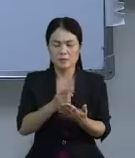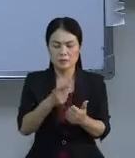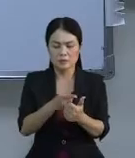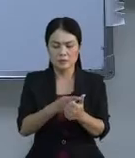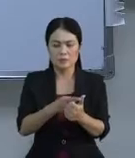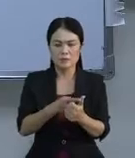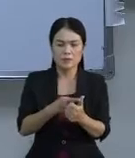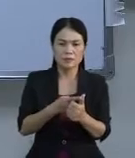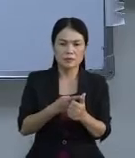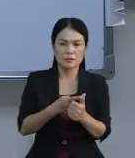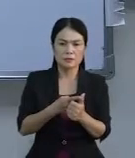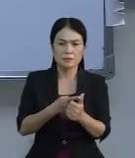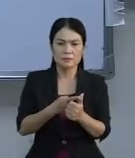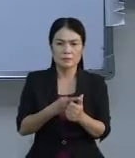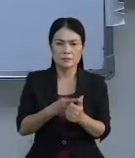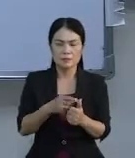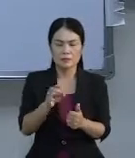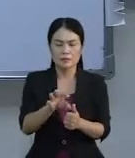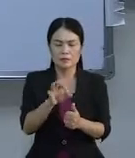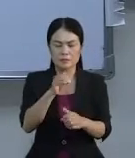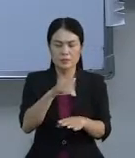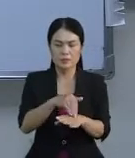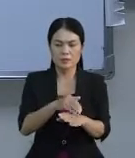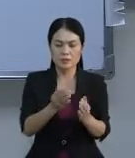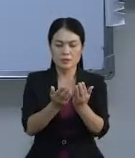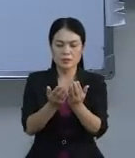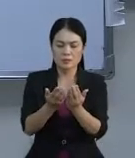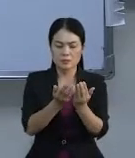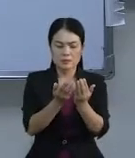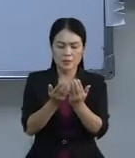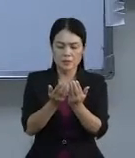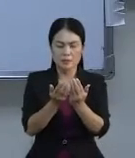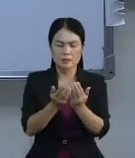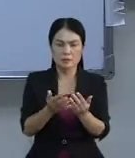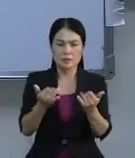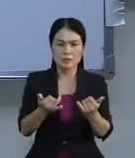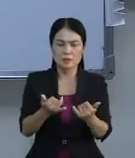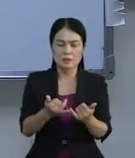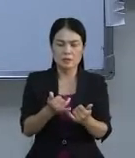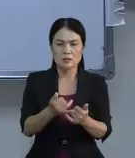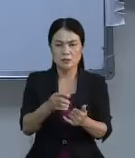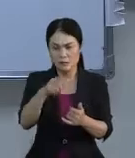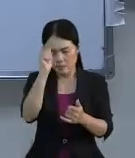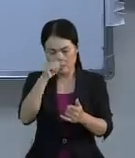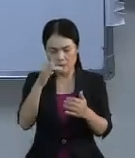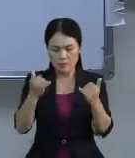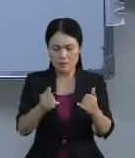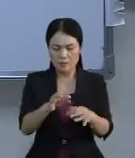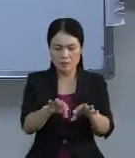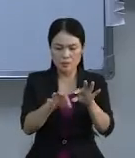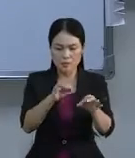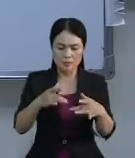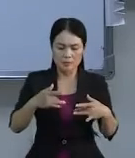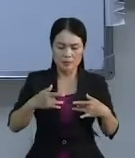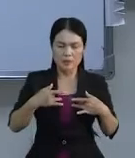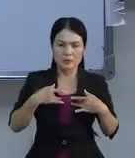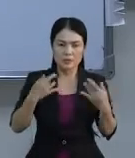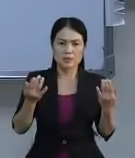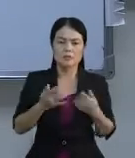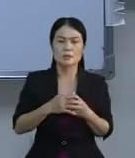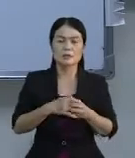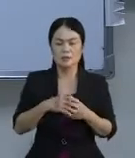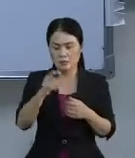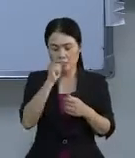គឺយើងគ្រាន់តែថារកទៅលើអំណាចអំណាងទេលើកនេះគឺលោកគ្រូឲ្យរឿងនេះស្រង់ជាព្រឹត្តិការណ៍វិញ